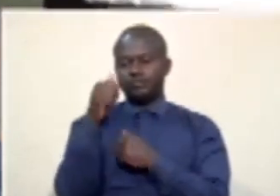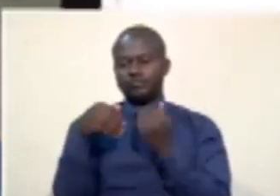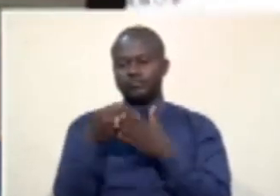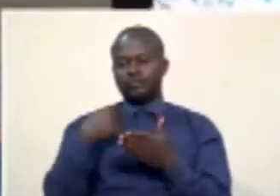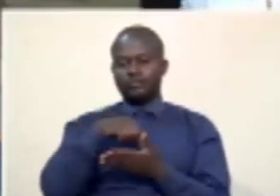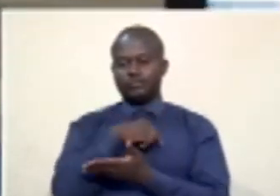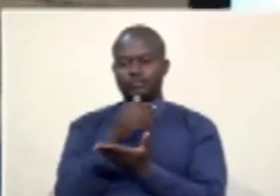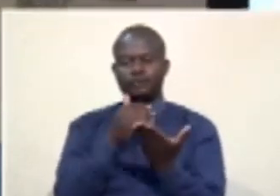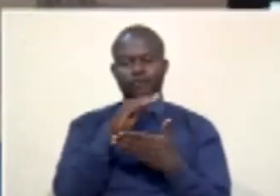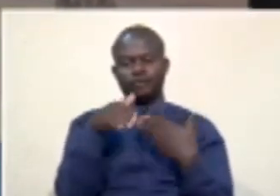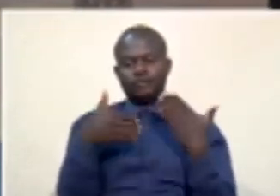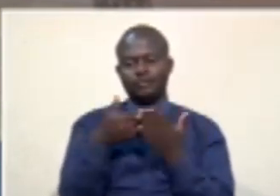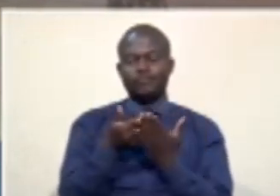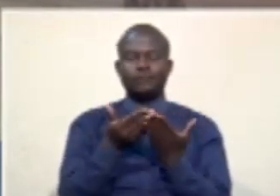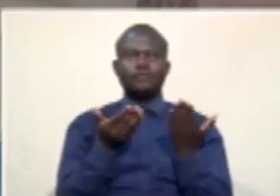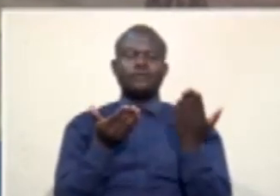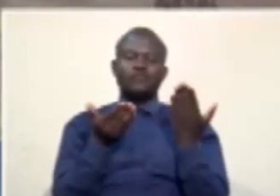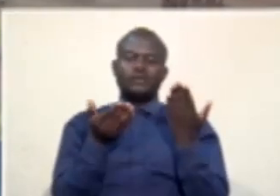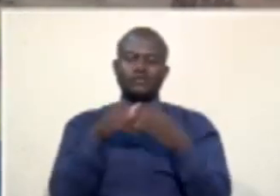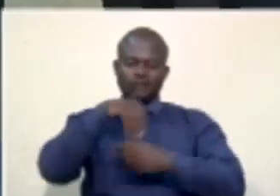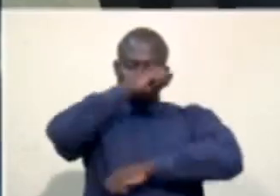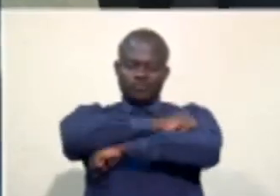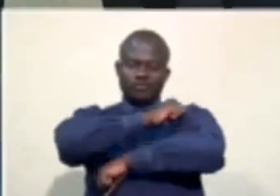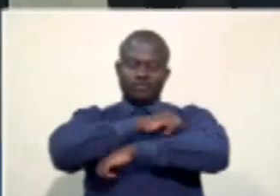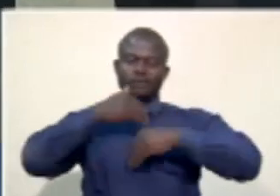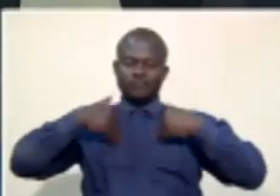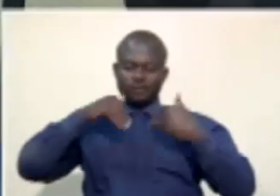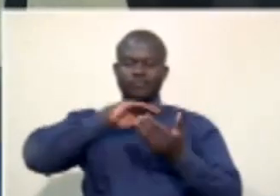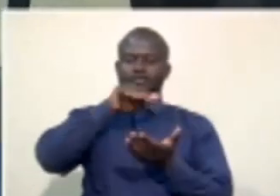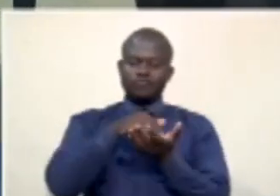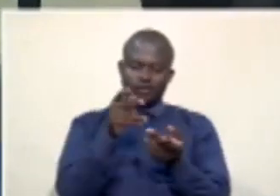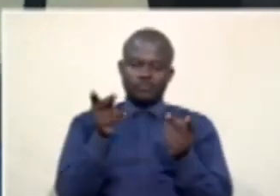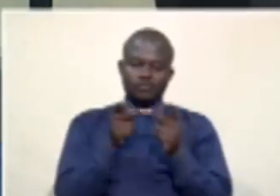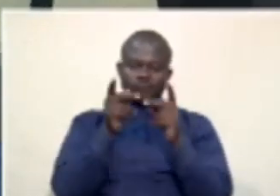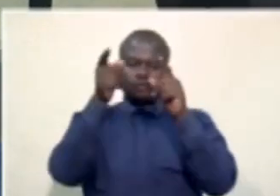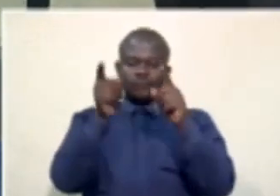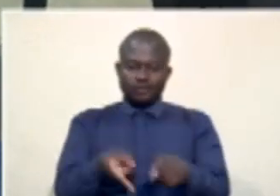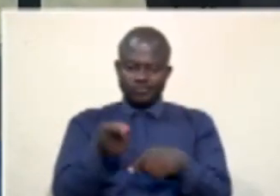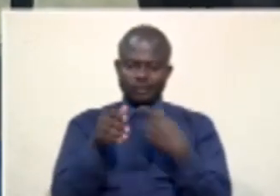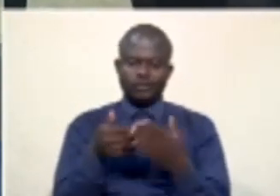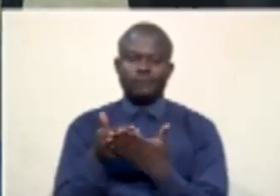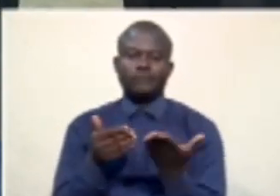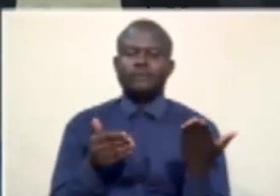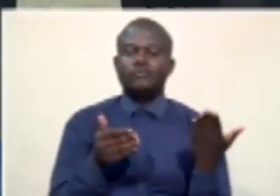n'inzego zitandukanye nk'amadini n'amatorero ku mashuri za centre de santé aho twagiye dushyira